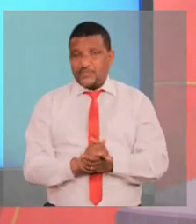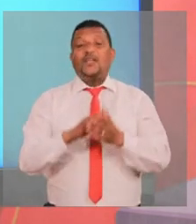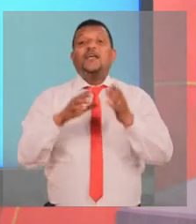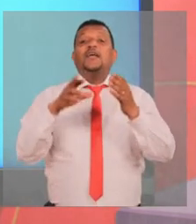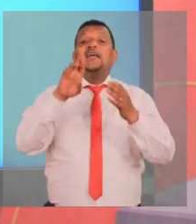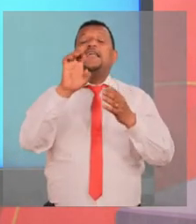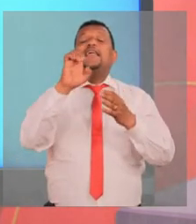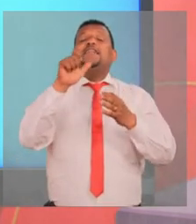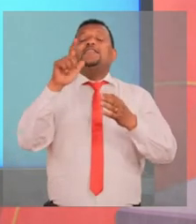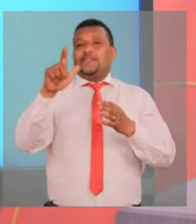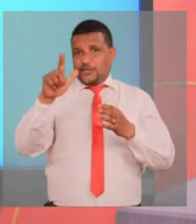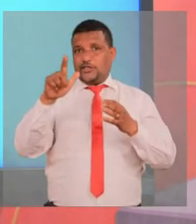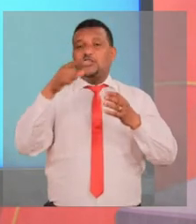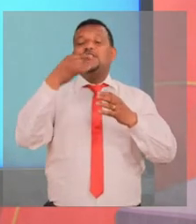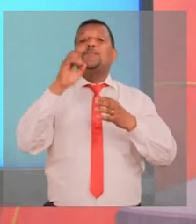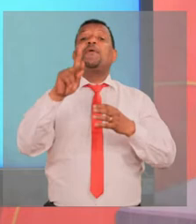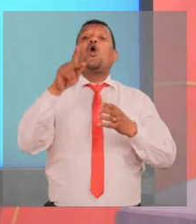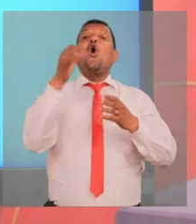mid-1960s